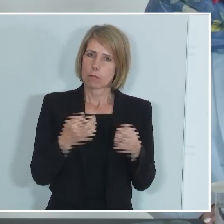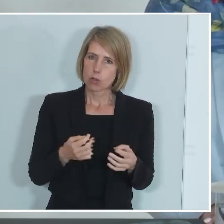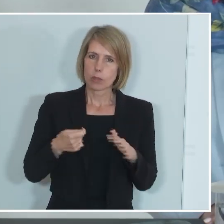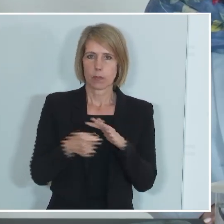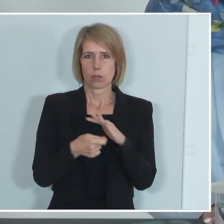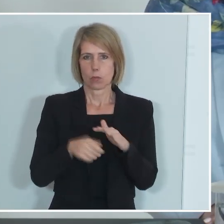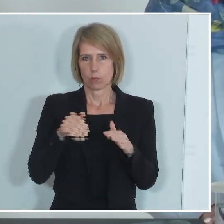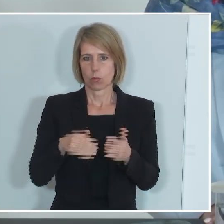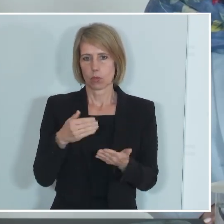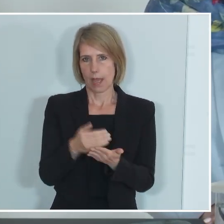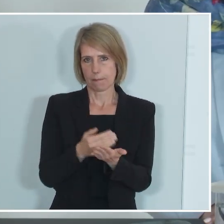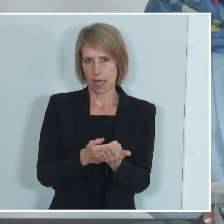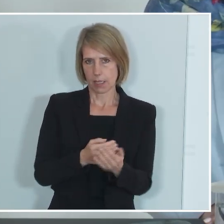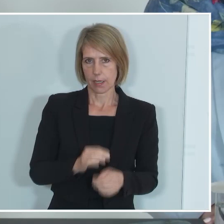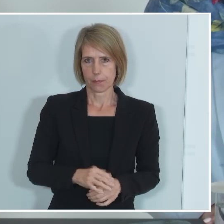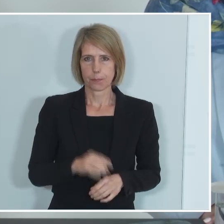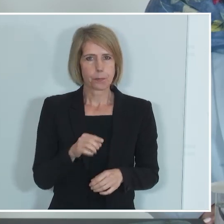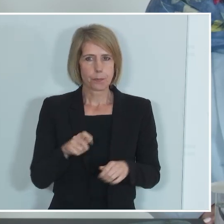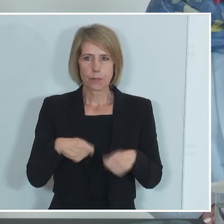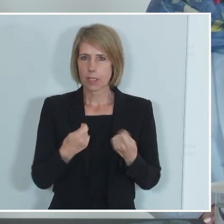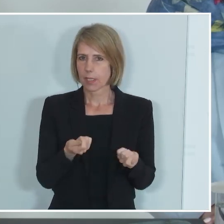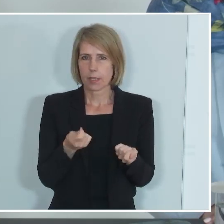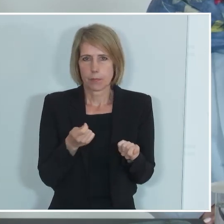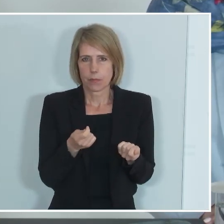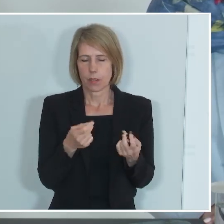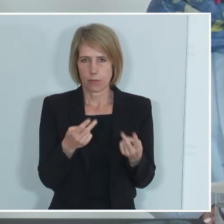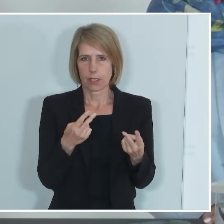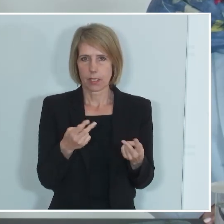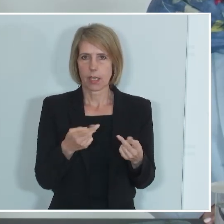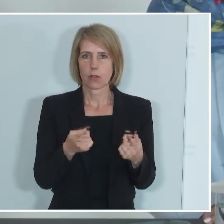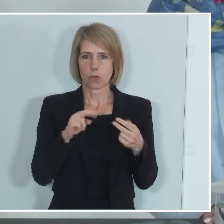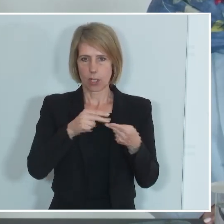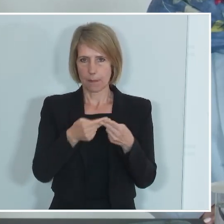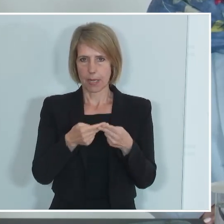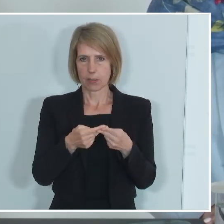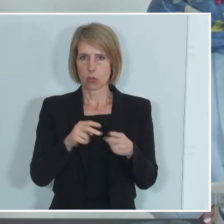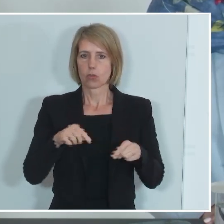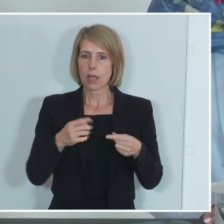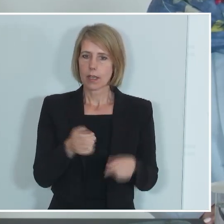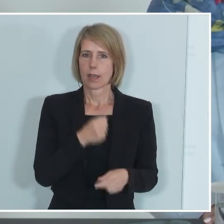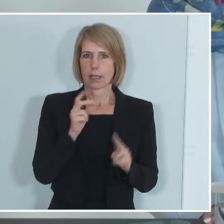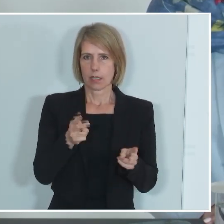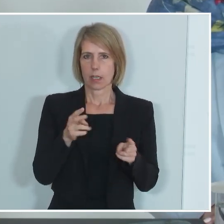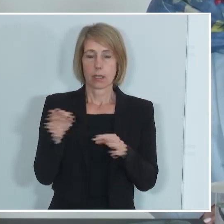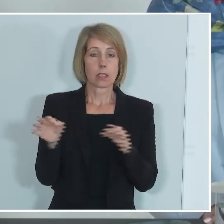vorzunehmen. Es muss hier eine Anpassung geben, damit es gelingt, dass die industrielle Produktion,